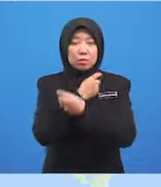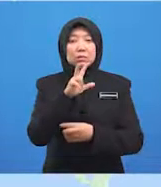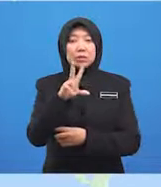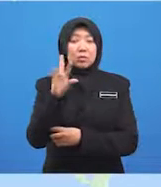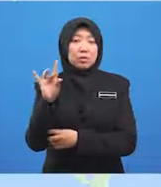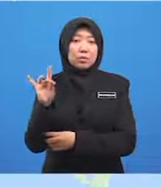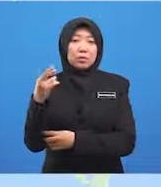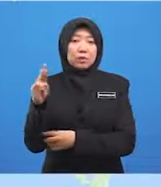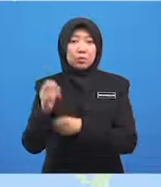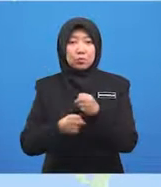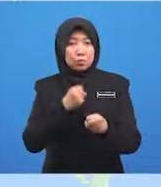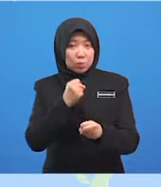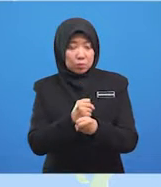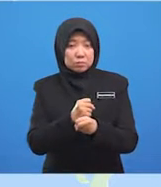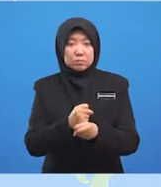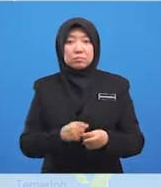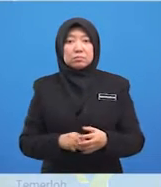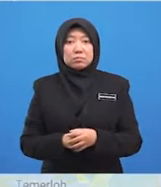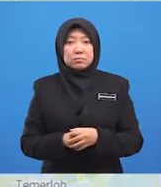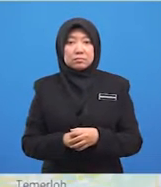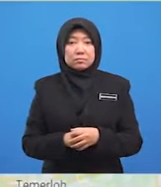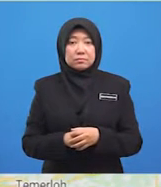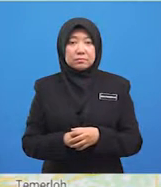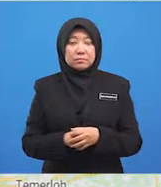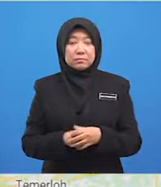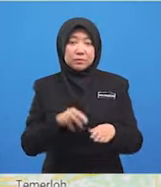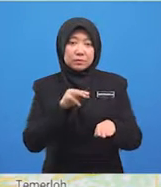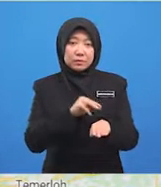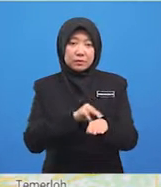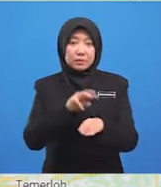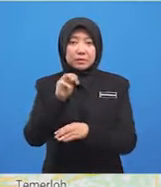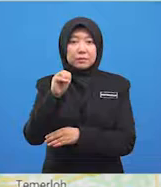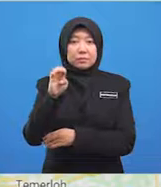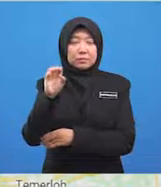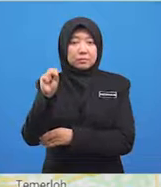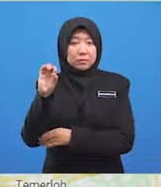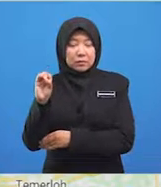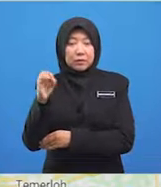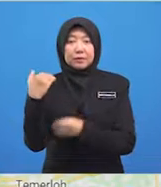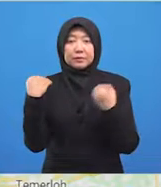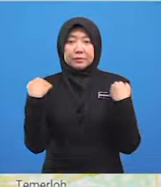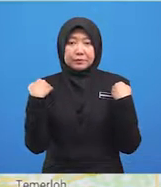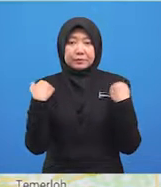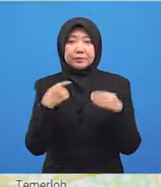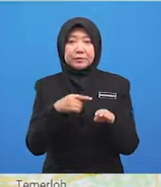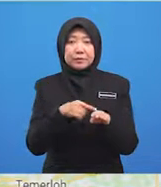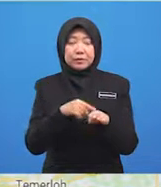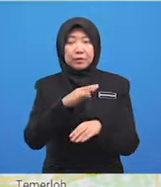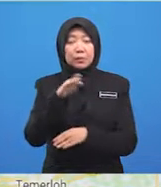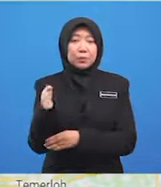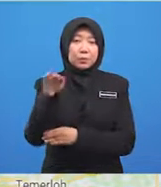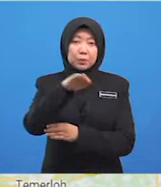38000 tahun zaman mesolitikum ya terdapat di bukit the gun lembu